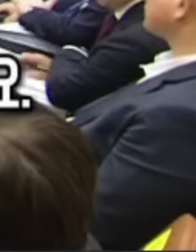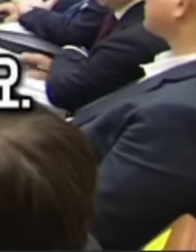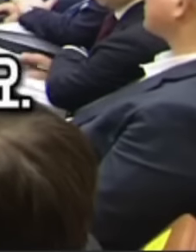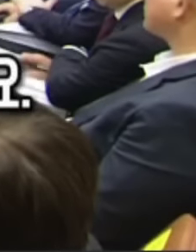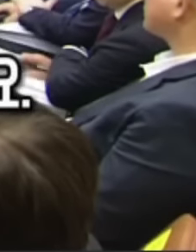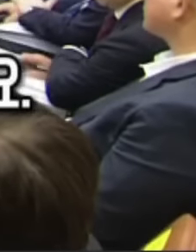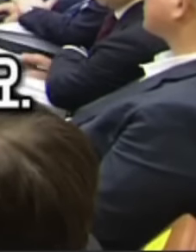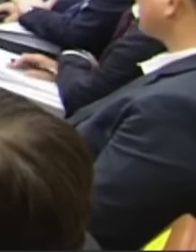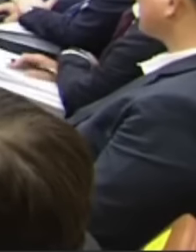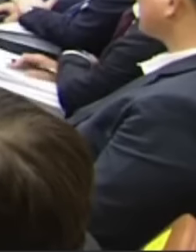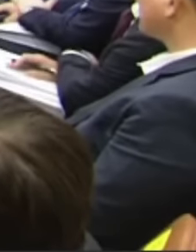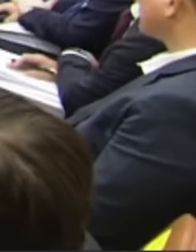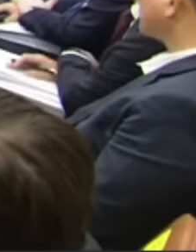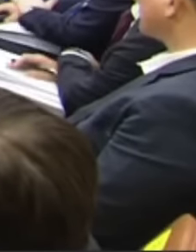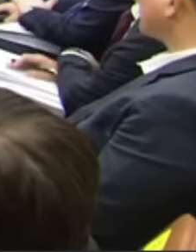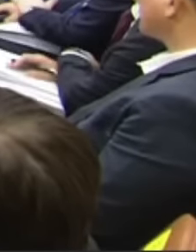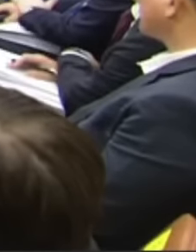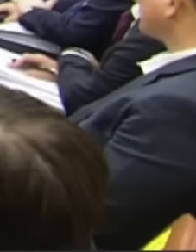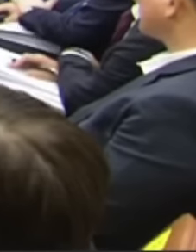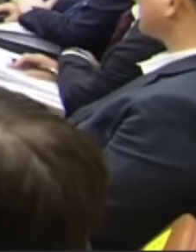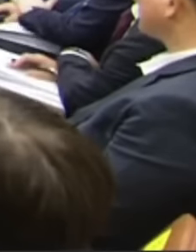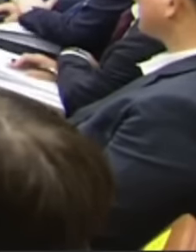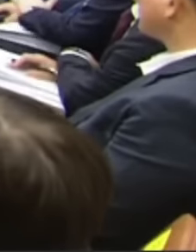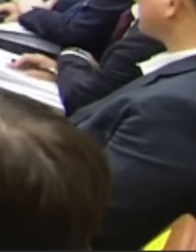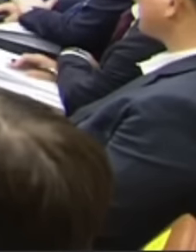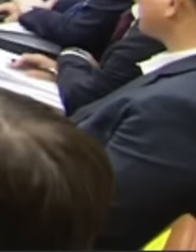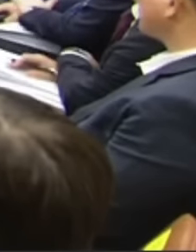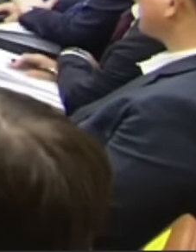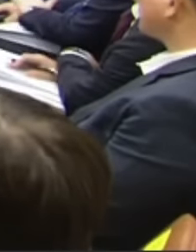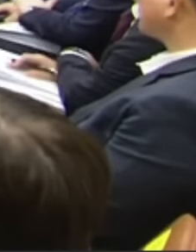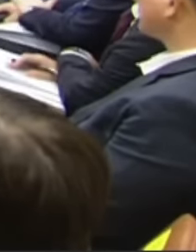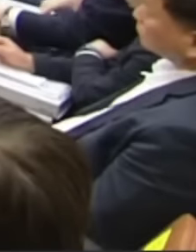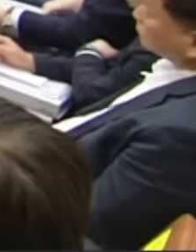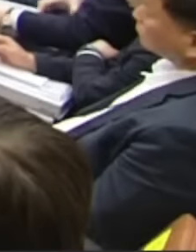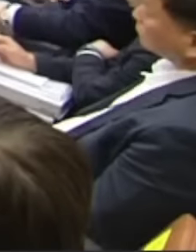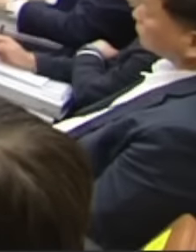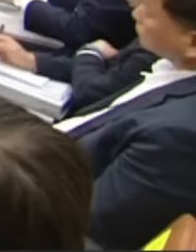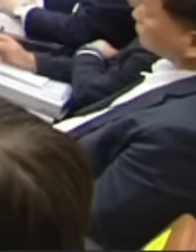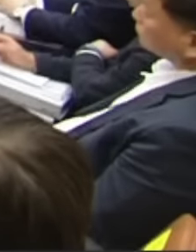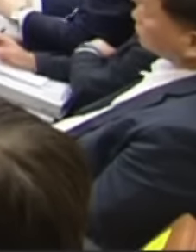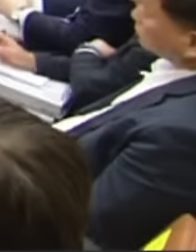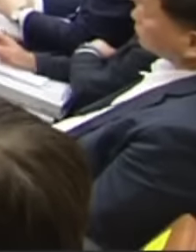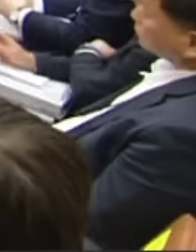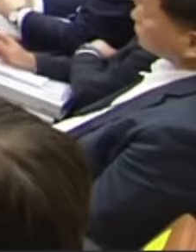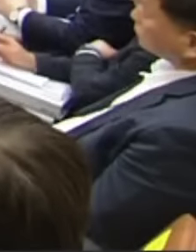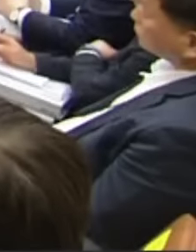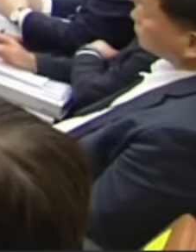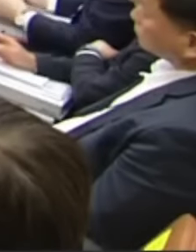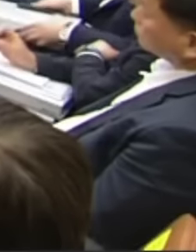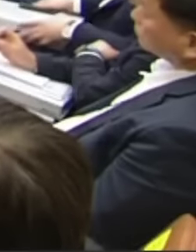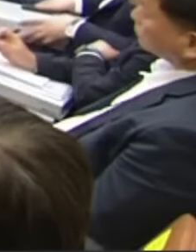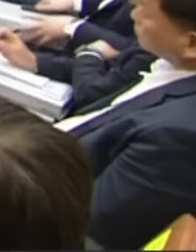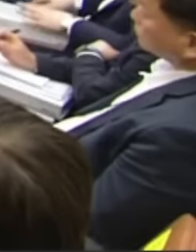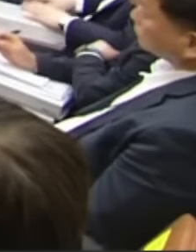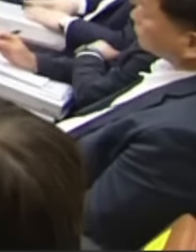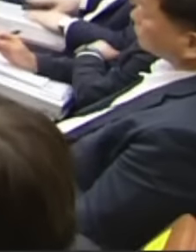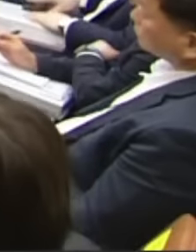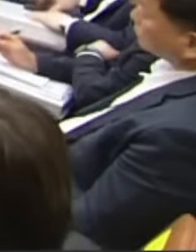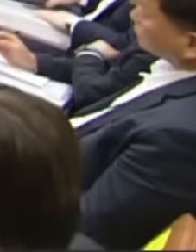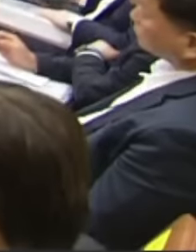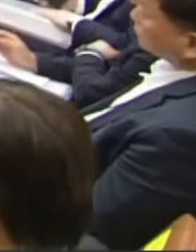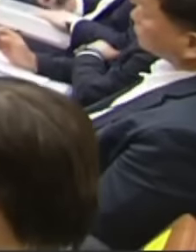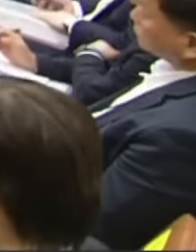까리나 잘하세요 네 윤군 의원님 지금부터 지의 중에 끼어들지 마십시오 끼어들지 마세요